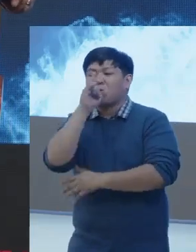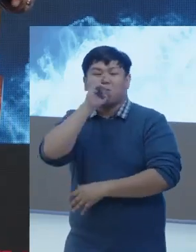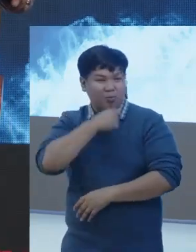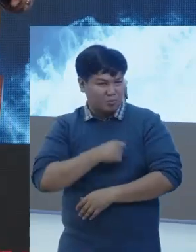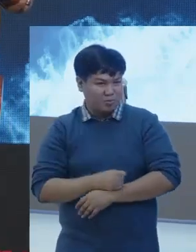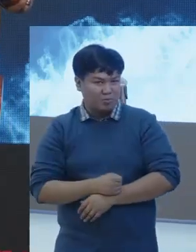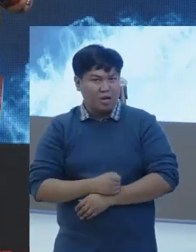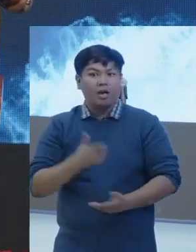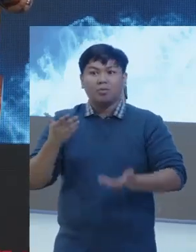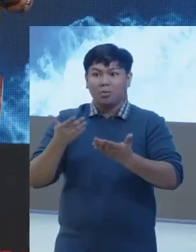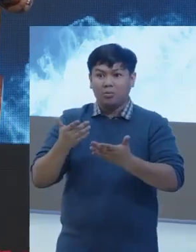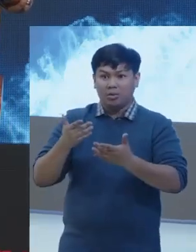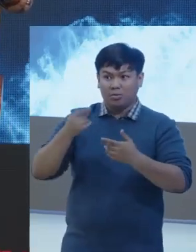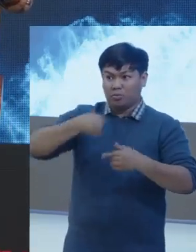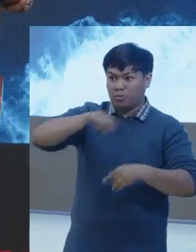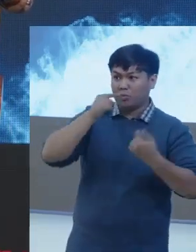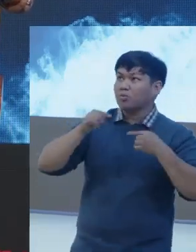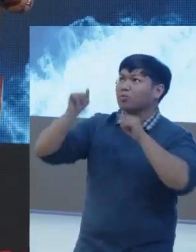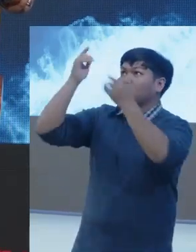natin sa langit.